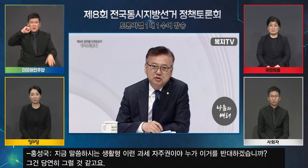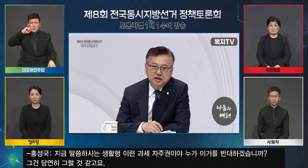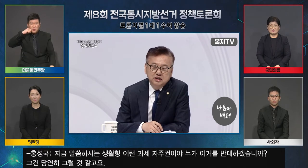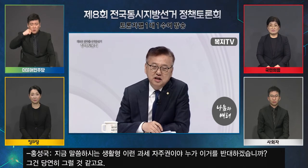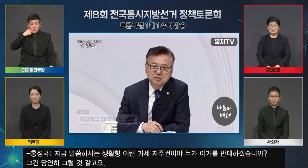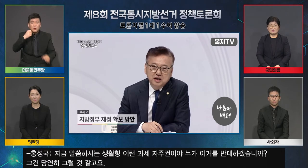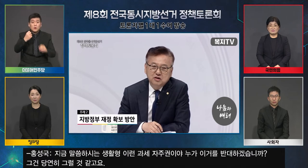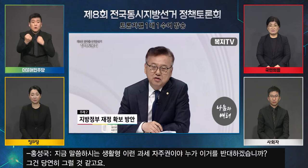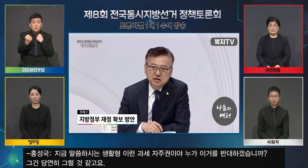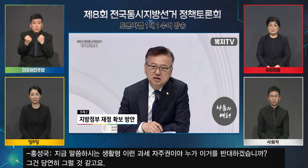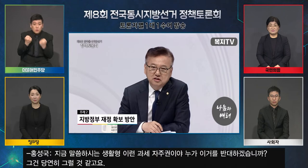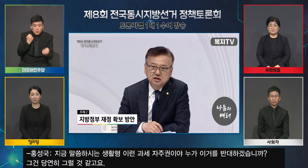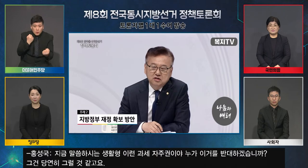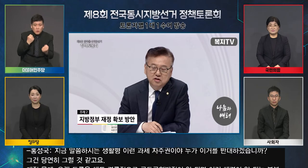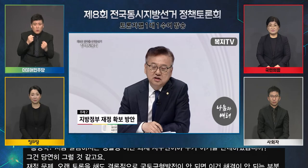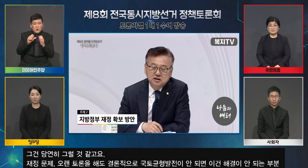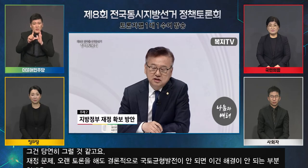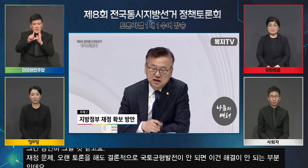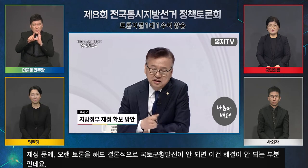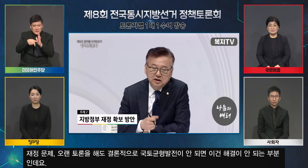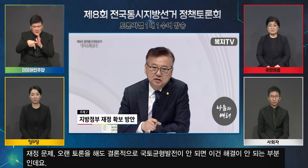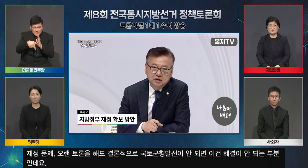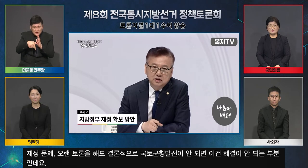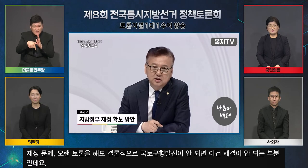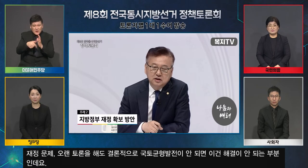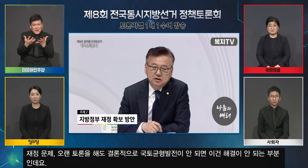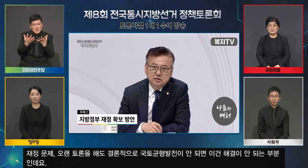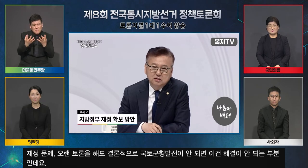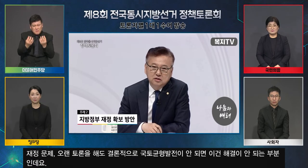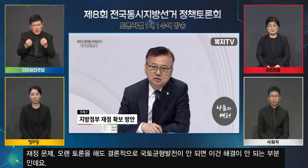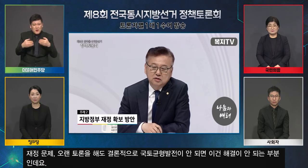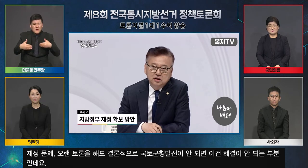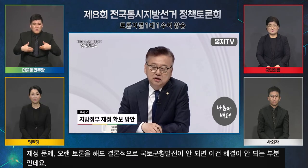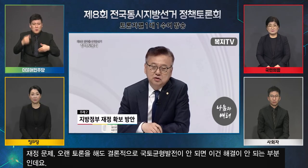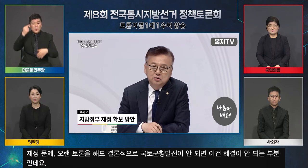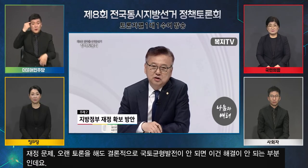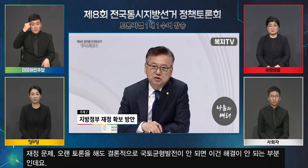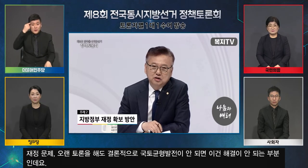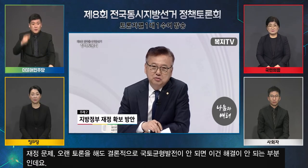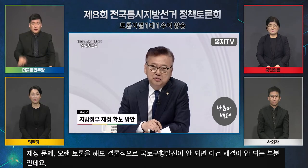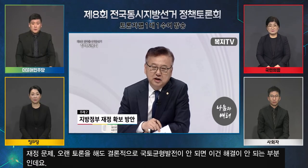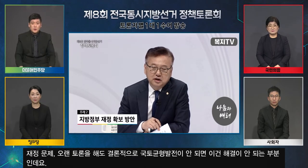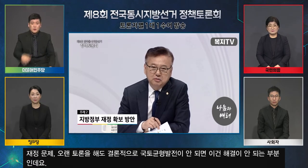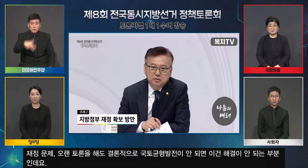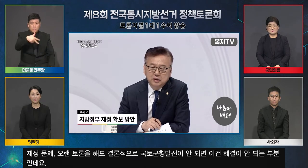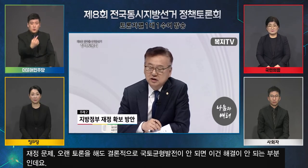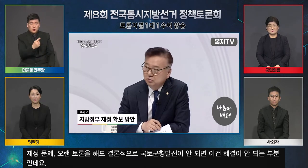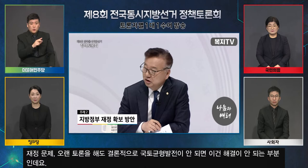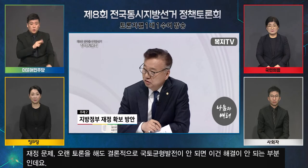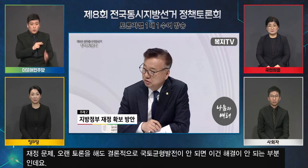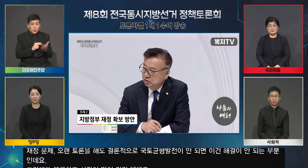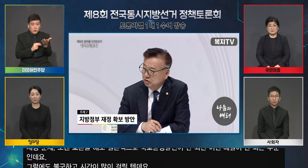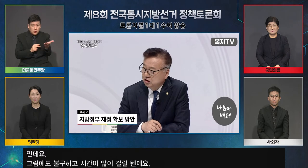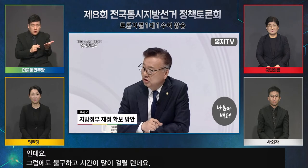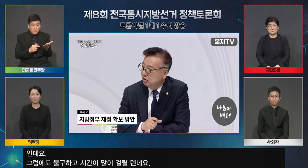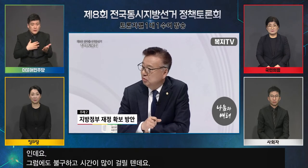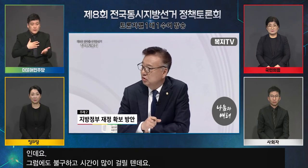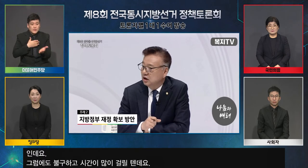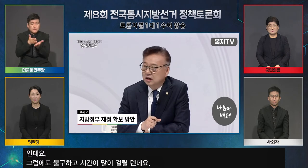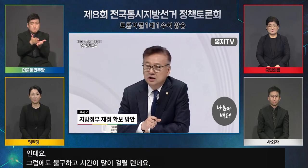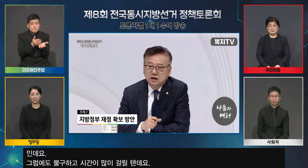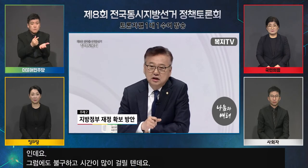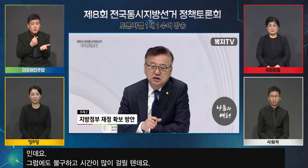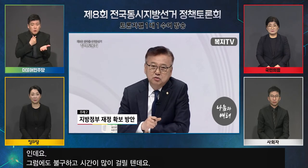그럼에도 불구하고 시간이 많이 걸릴 텐데요. 그래서 우리 조은희 의원님께 말씀드리고 싶은 건